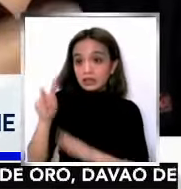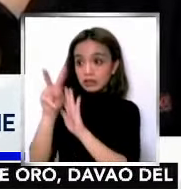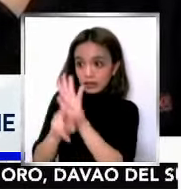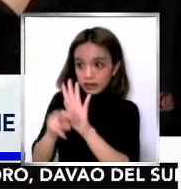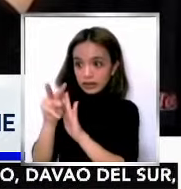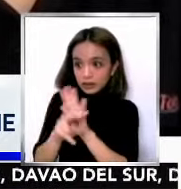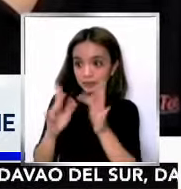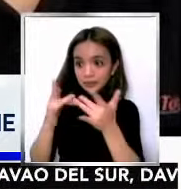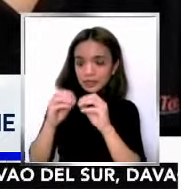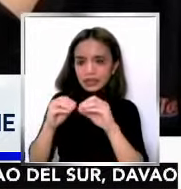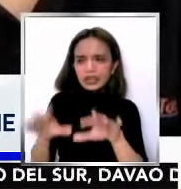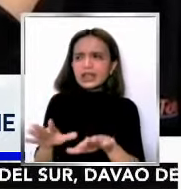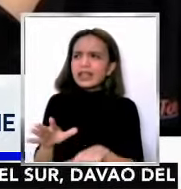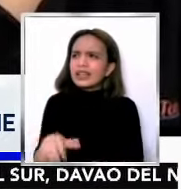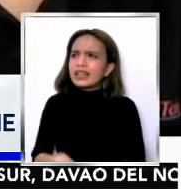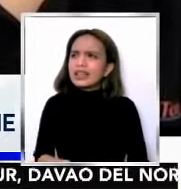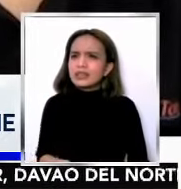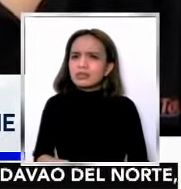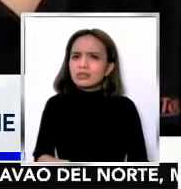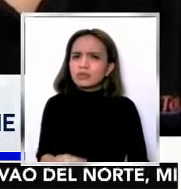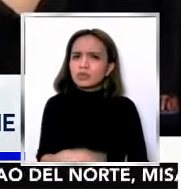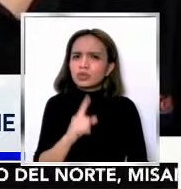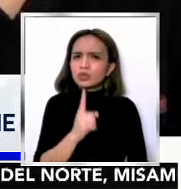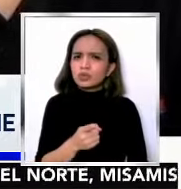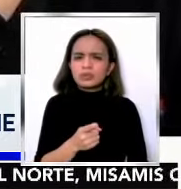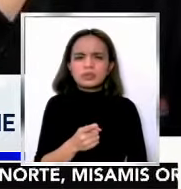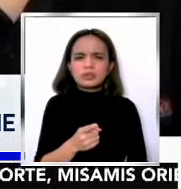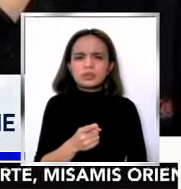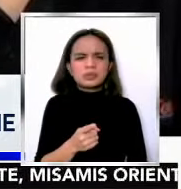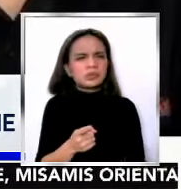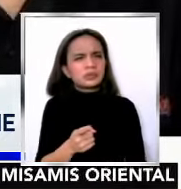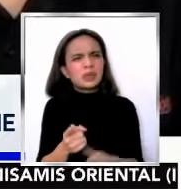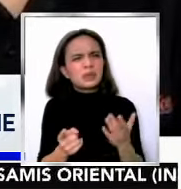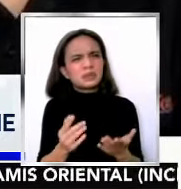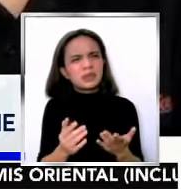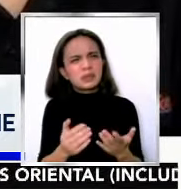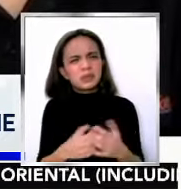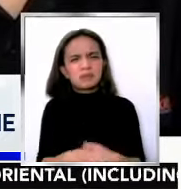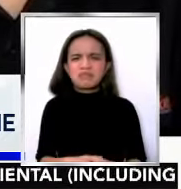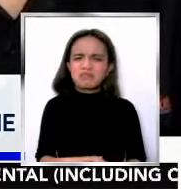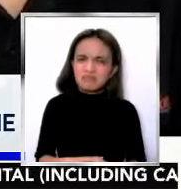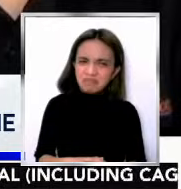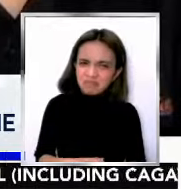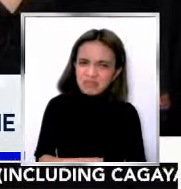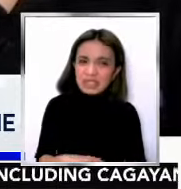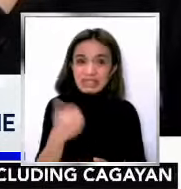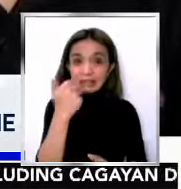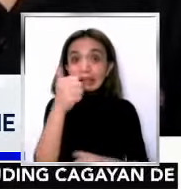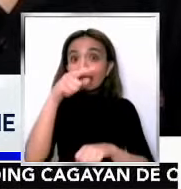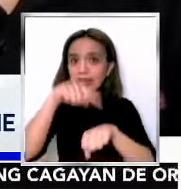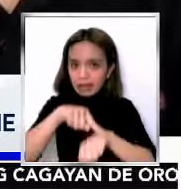naka approximately... Mga more than 10 times po.